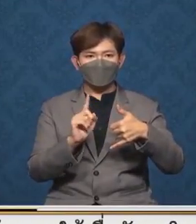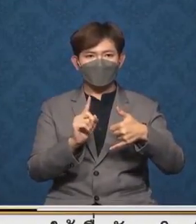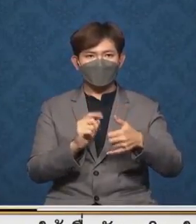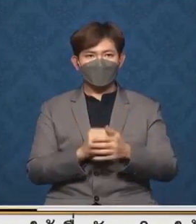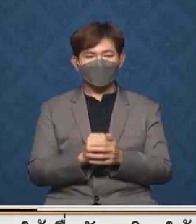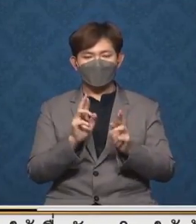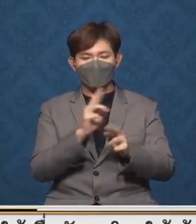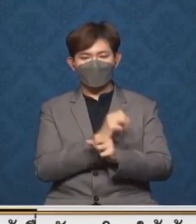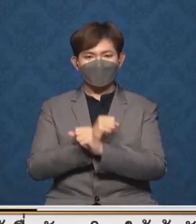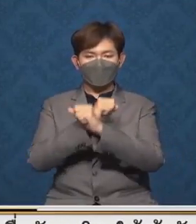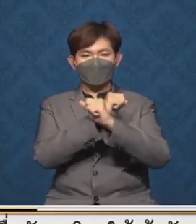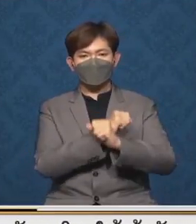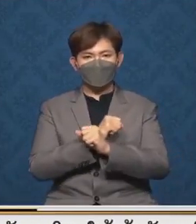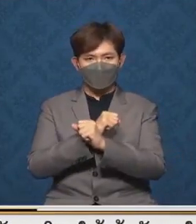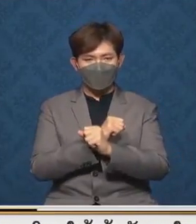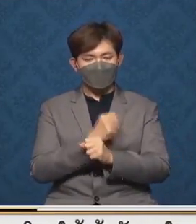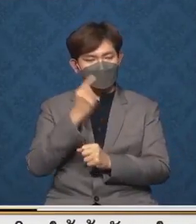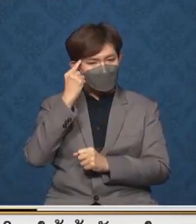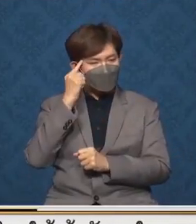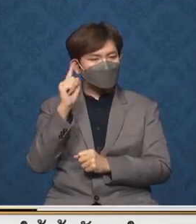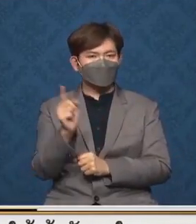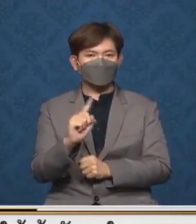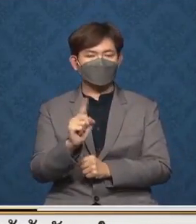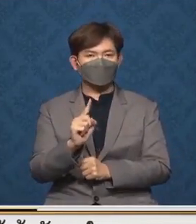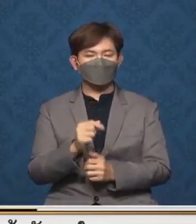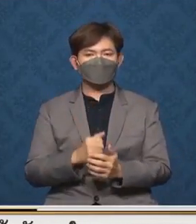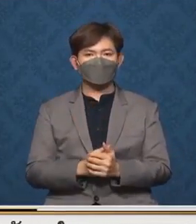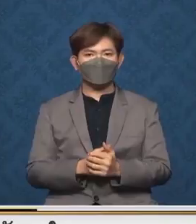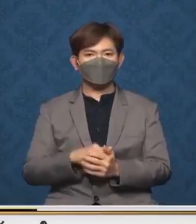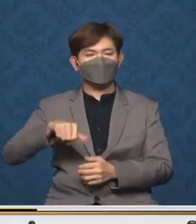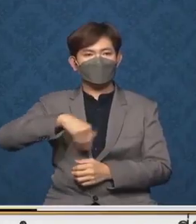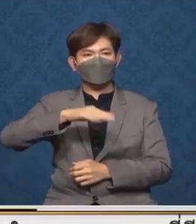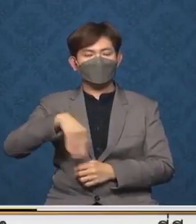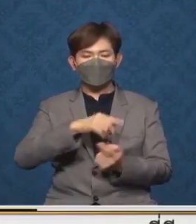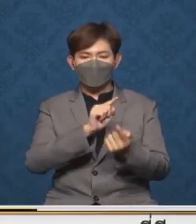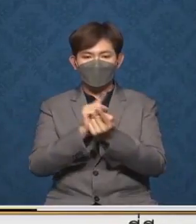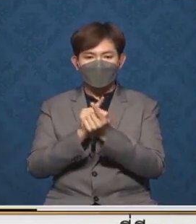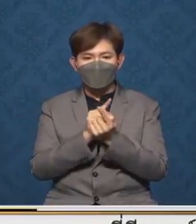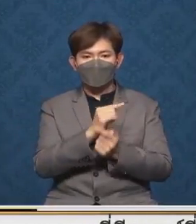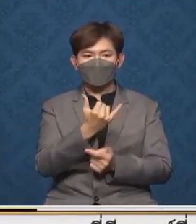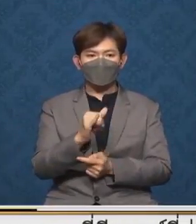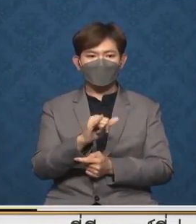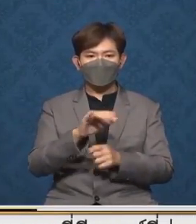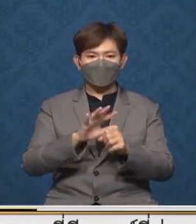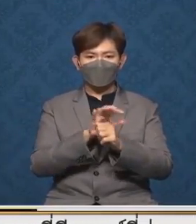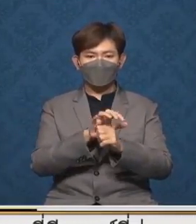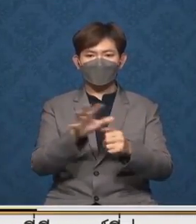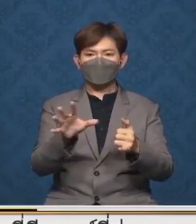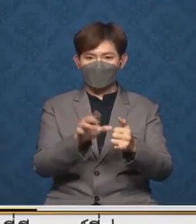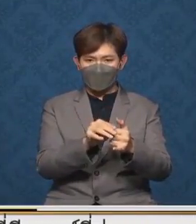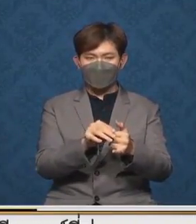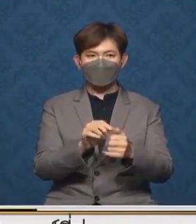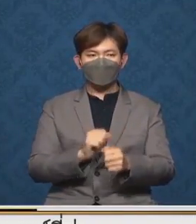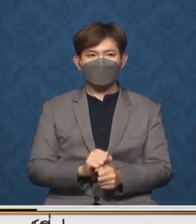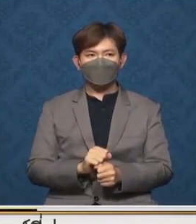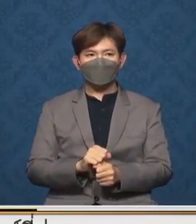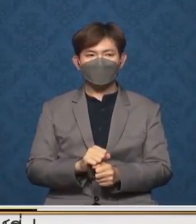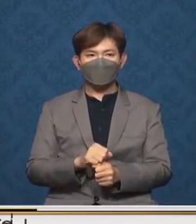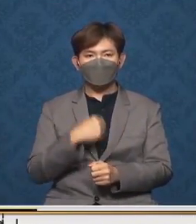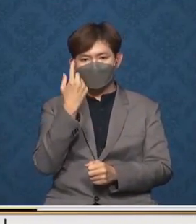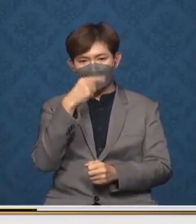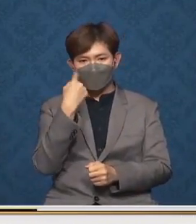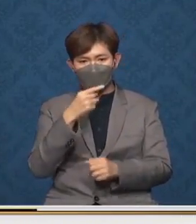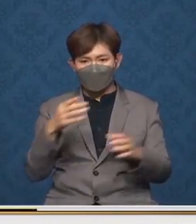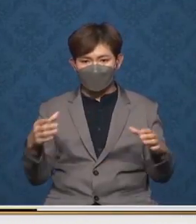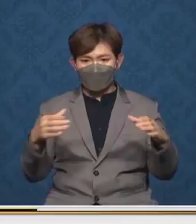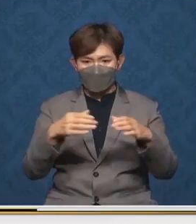ตัวเองอย่างสูงสุดโดยคิดเสมือนว่าทุกคนที่พบปะนั้นมีโอกาสเป็นผู้ติดเชื้อทั้งสิ้นกรุณาอย่าให้คนไป